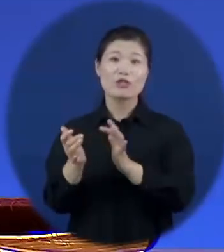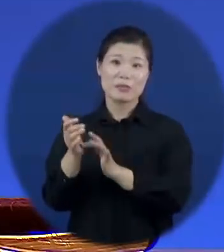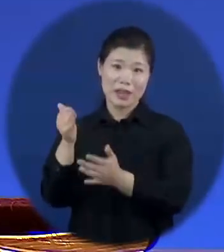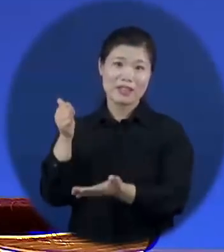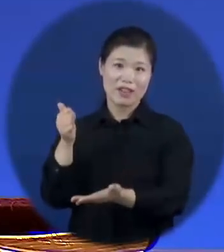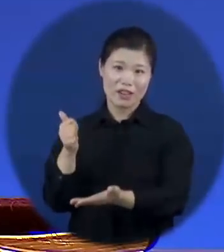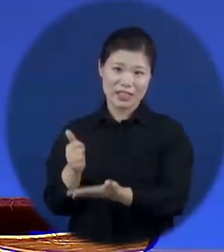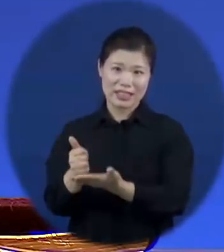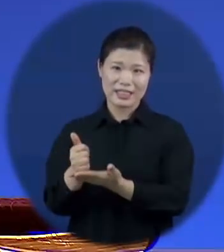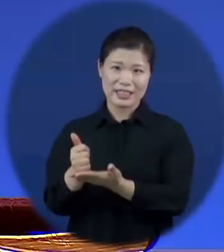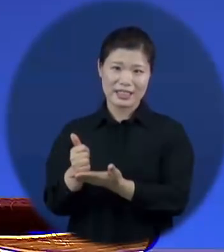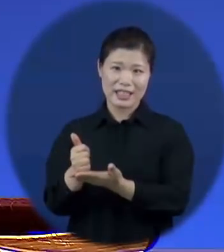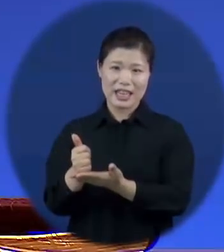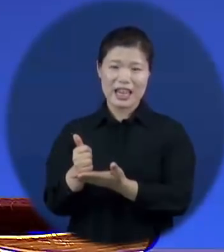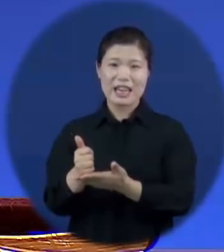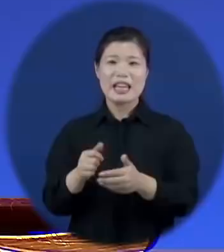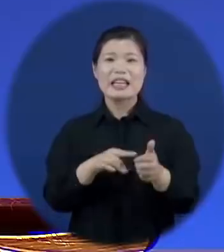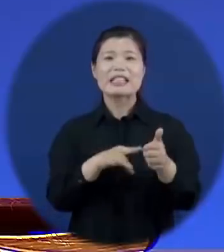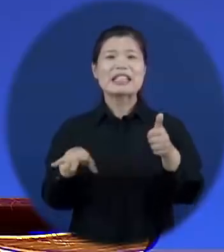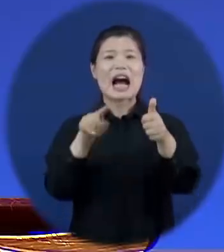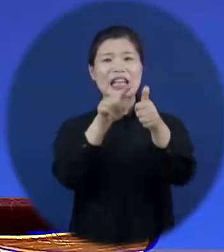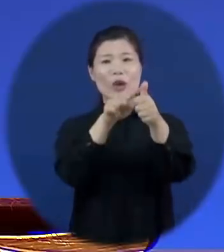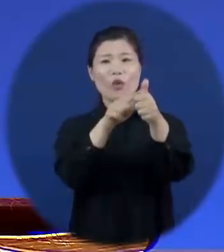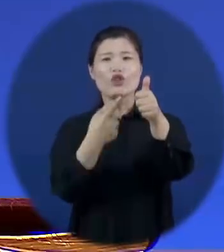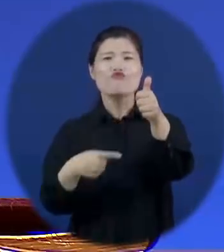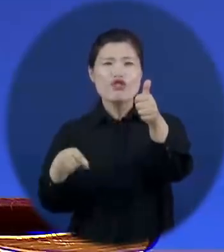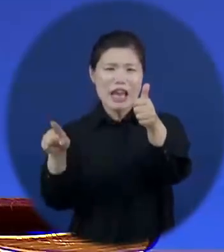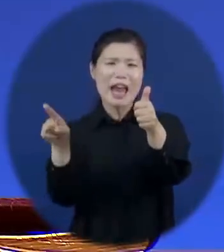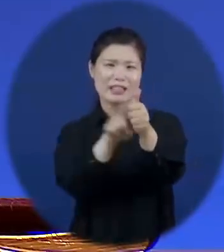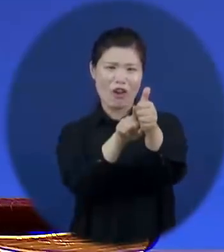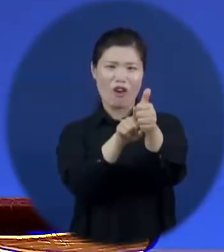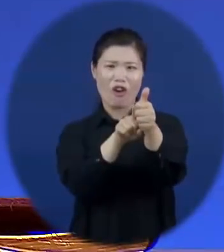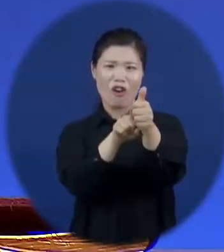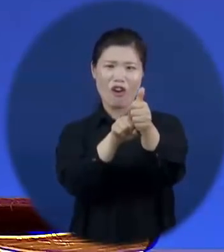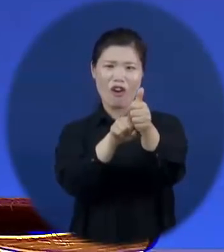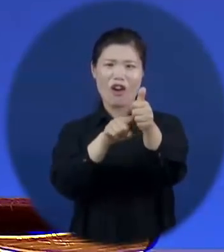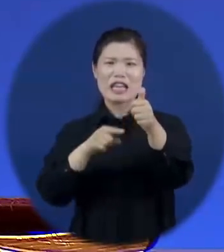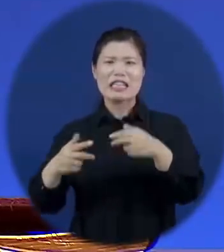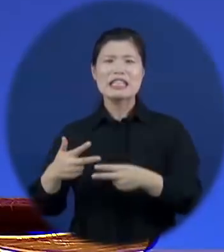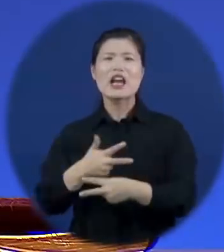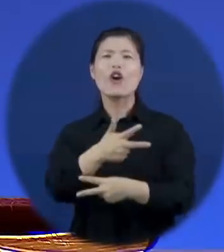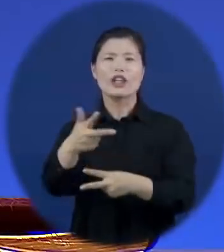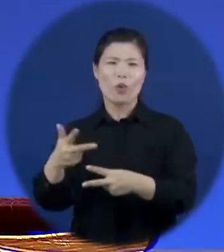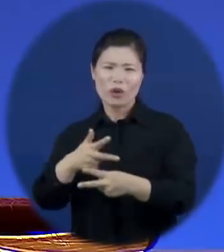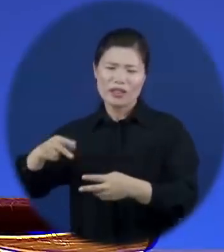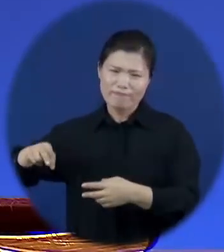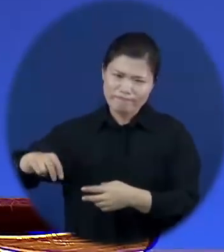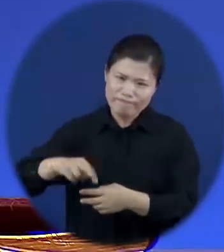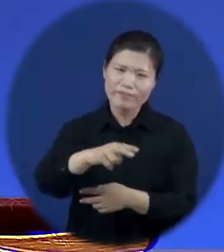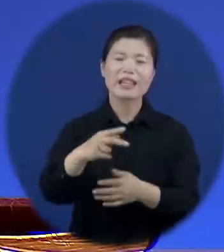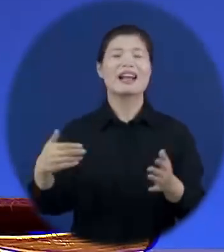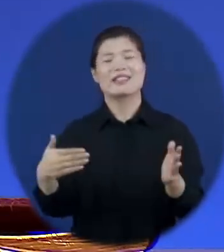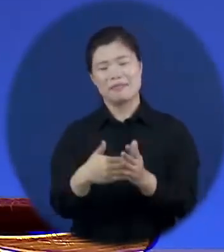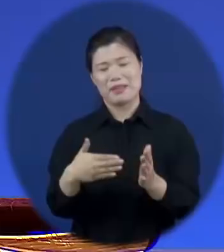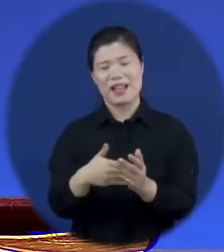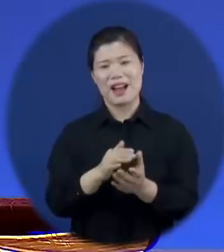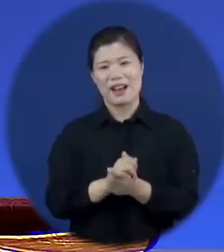예수님께서는 삭개오 하나를 보시기 위해서 그 자리를 지나가신 것입니다.